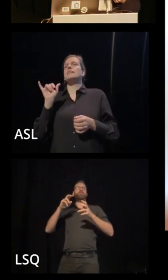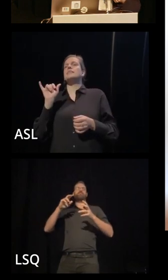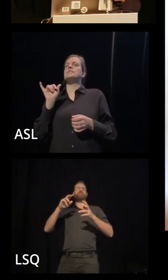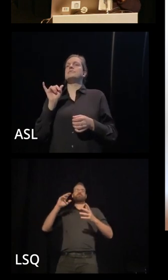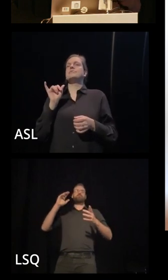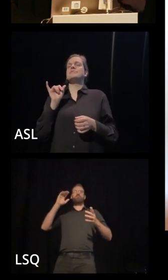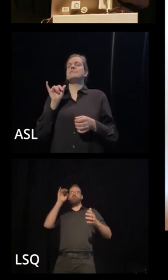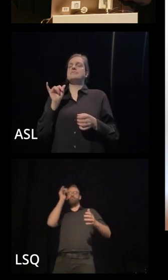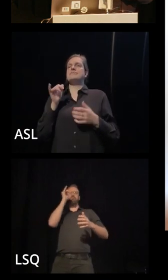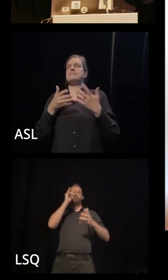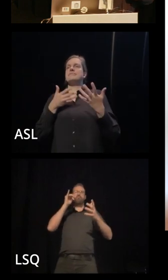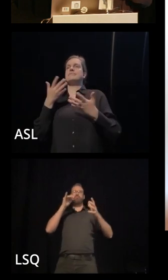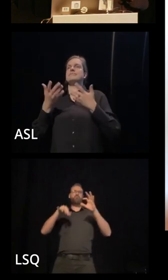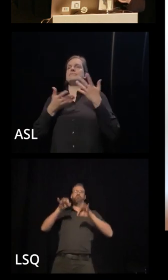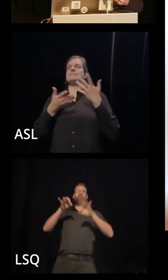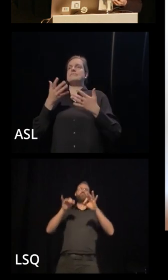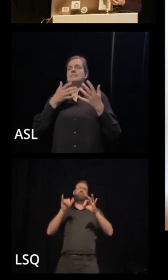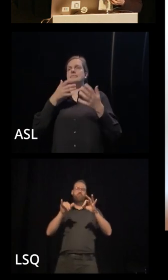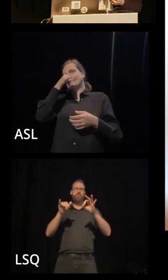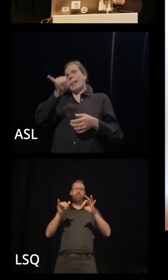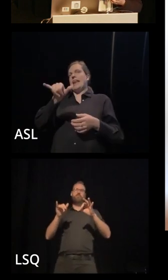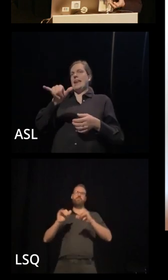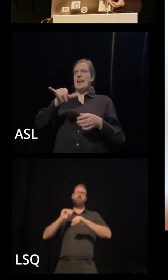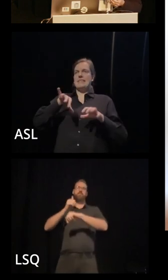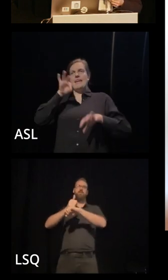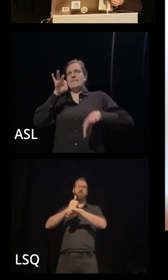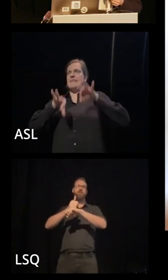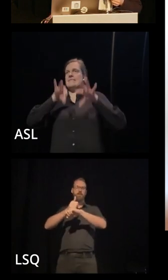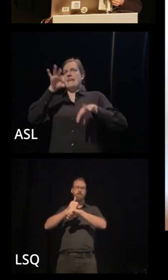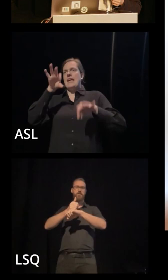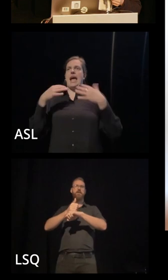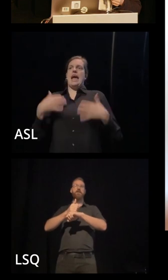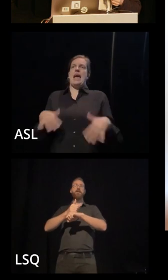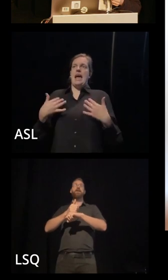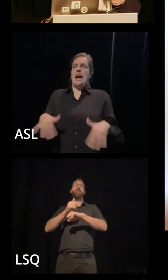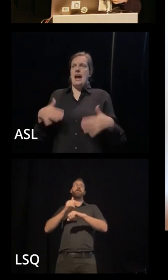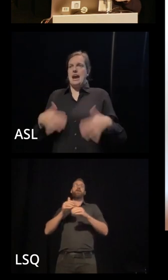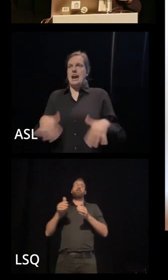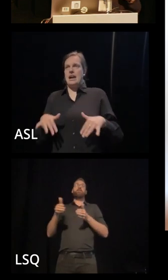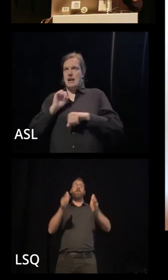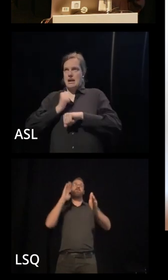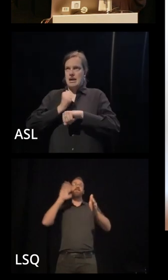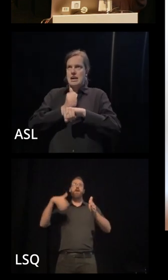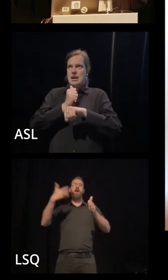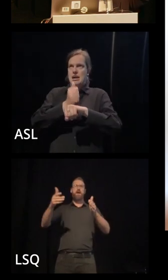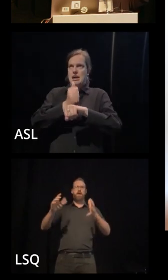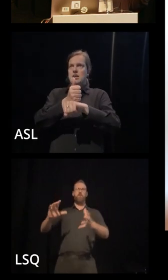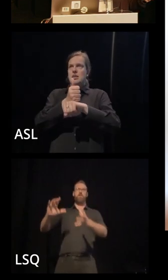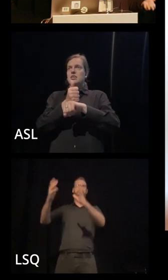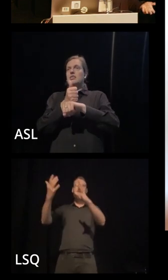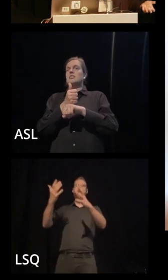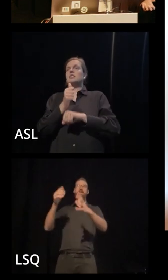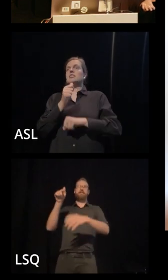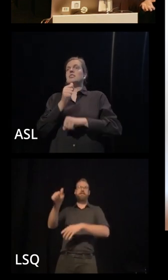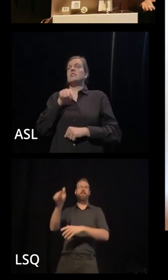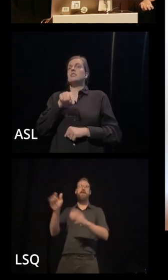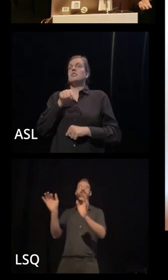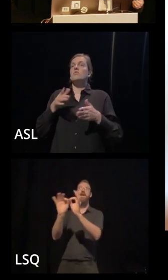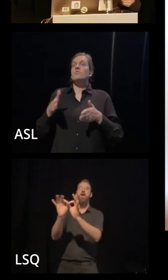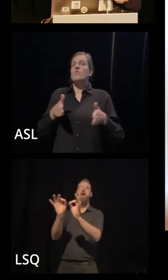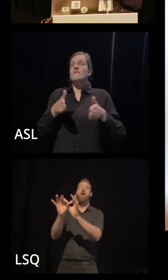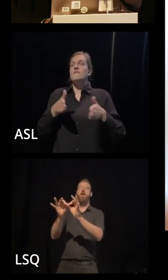univers visuel-là pour essayer de mettre en valeur la complexité du Saint-Laurent. En gros, je ne peux pas vous montrer d'image du